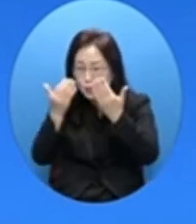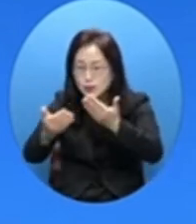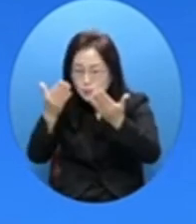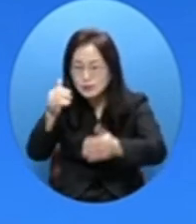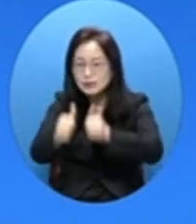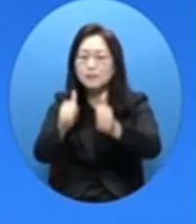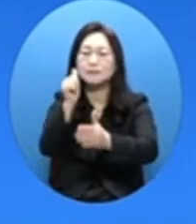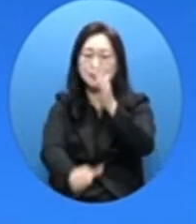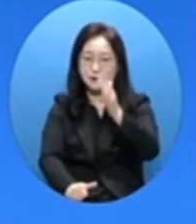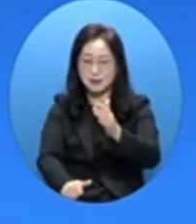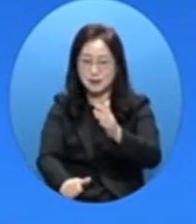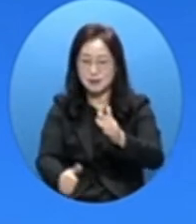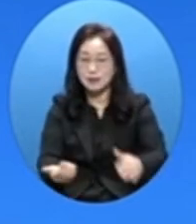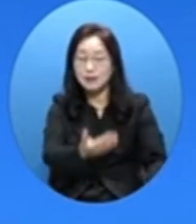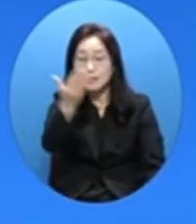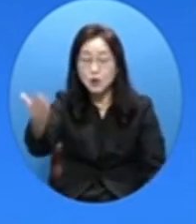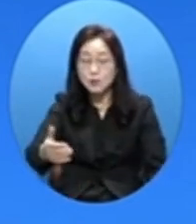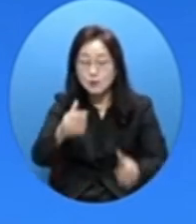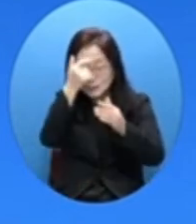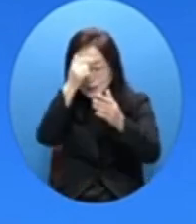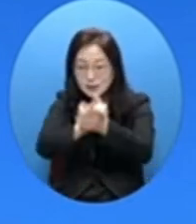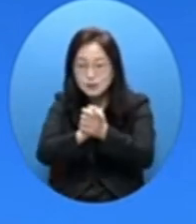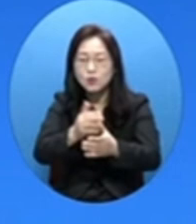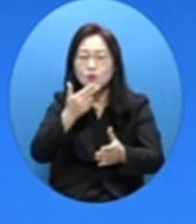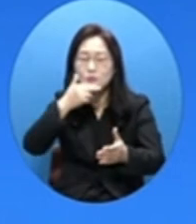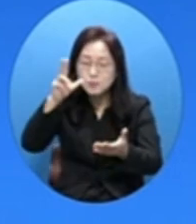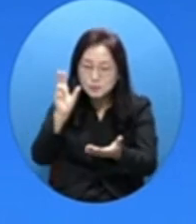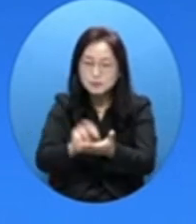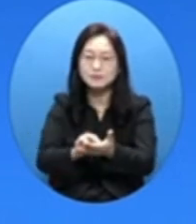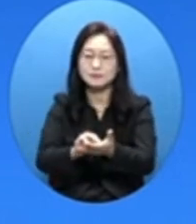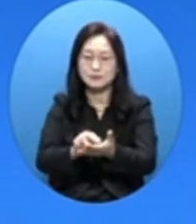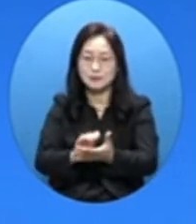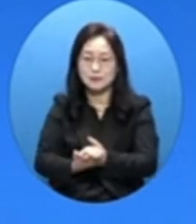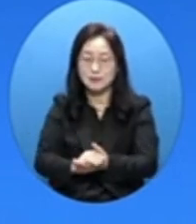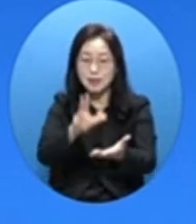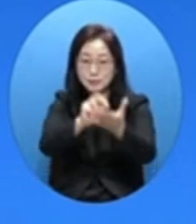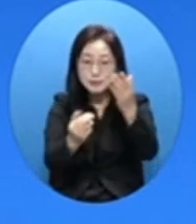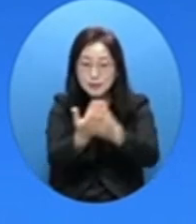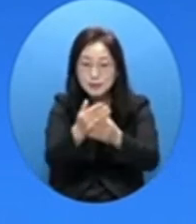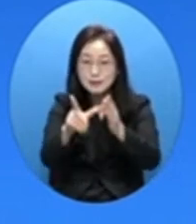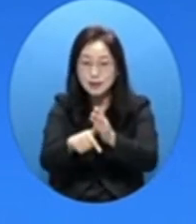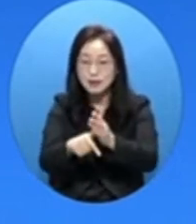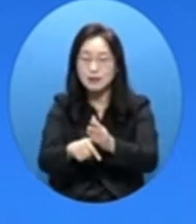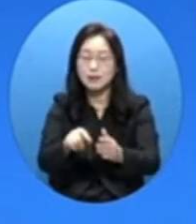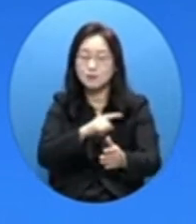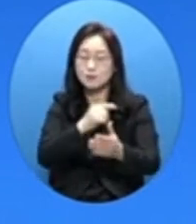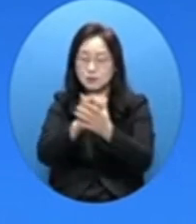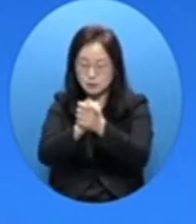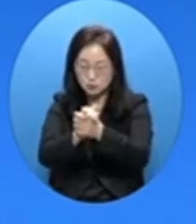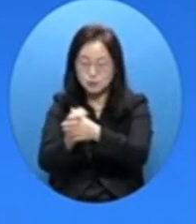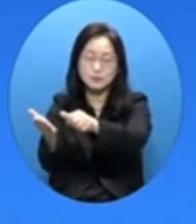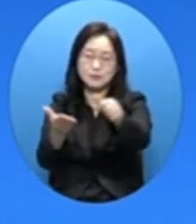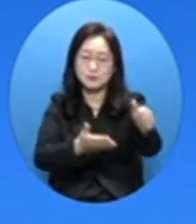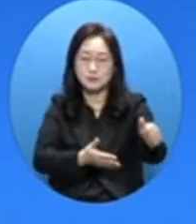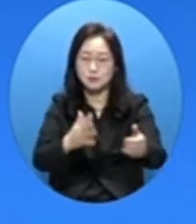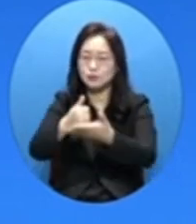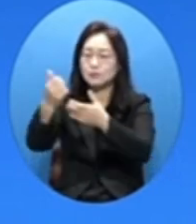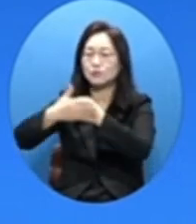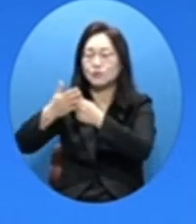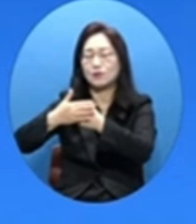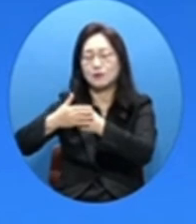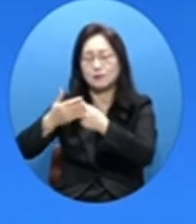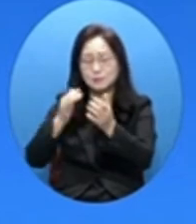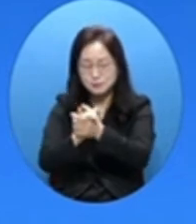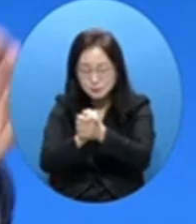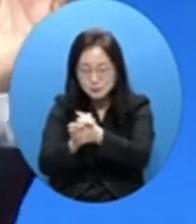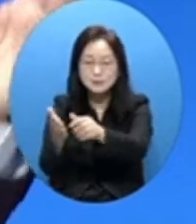여러분 모든 것이 기도가 없는데서 다가온 문제인 것입니다. 문제가 생길 때 우리는 먼저 기도해야 됩니다. 주님의 도우심을 간구해야 되는